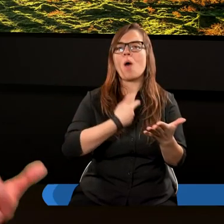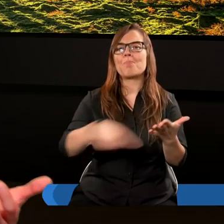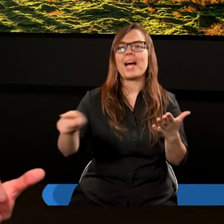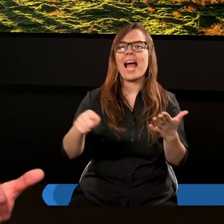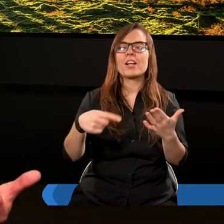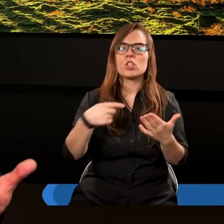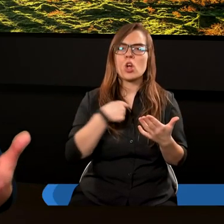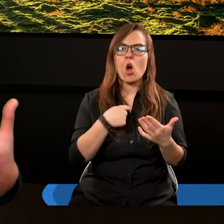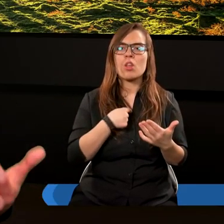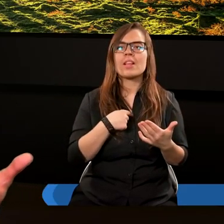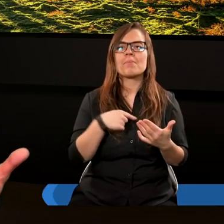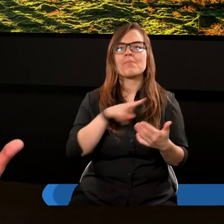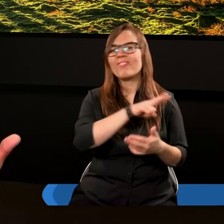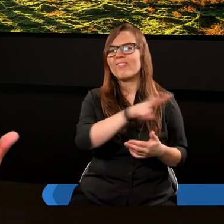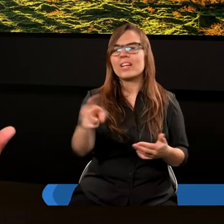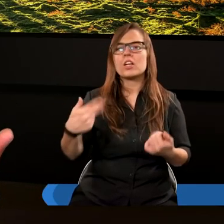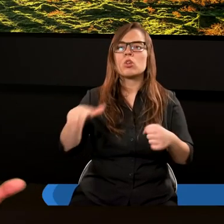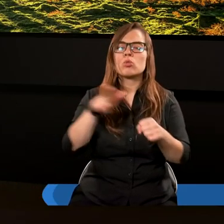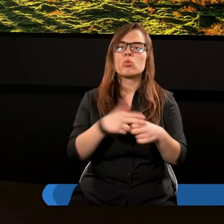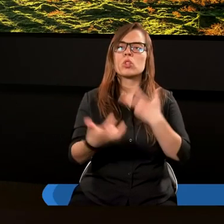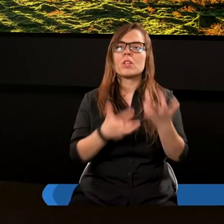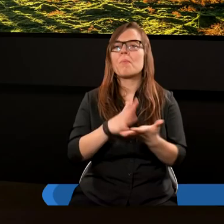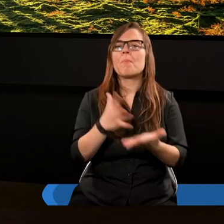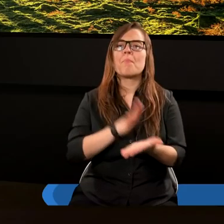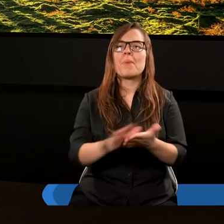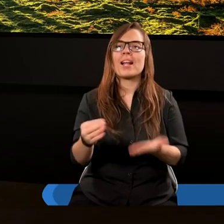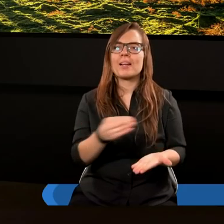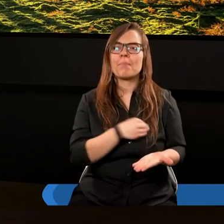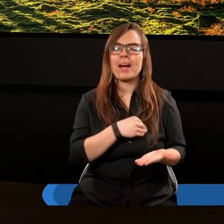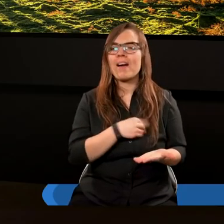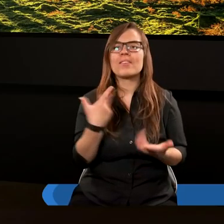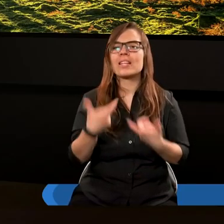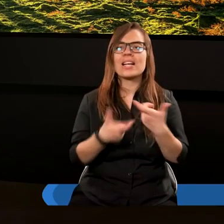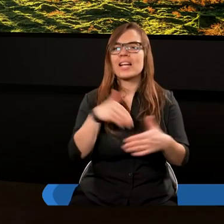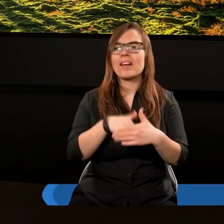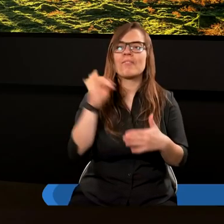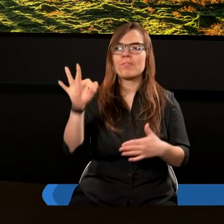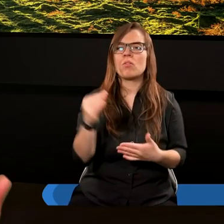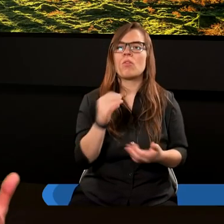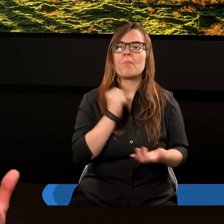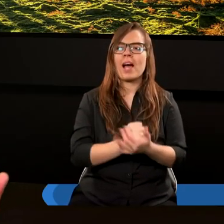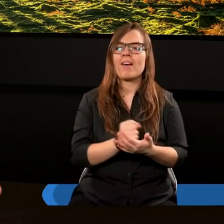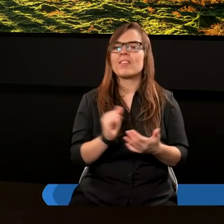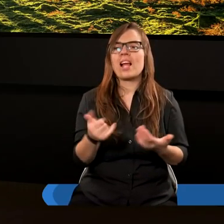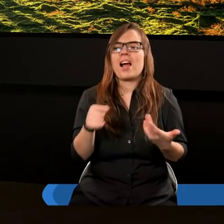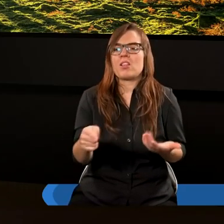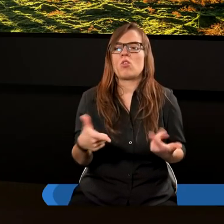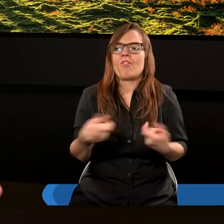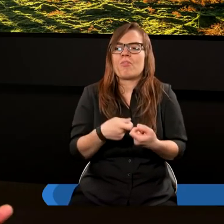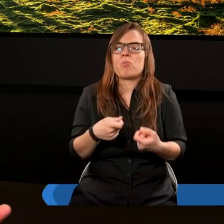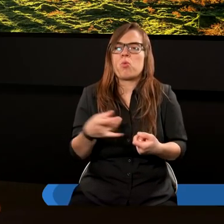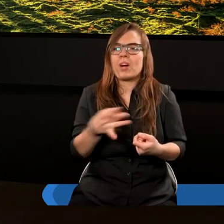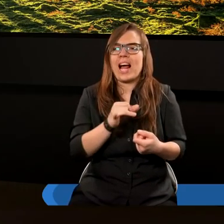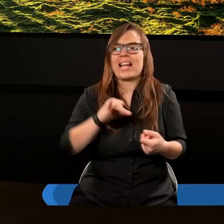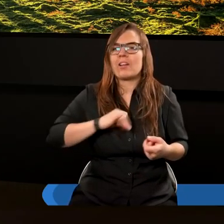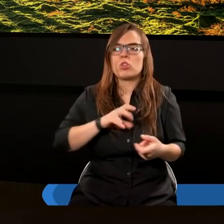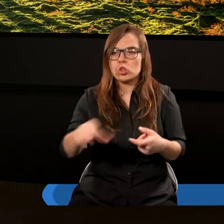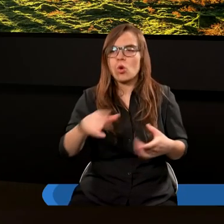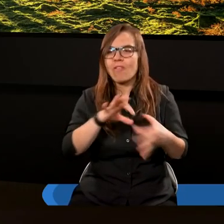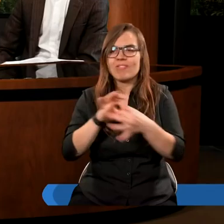ode mnie, nie znam was. Wy, którzy czynicie nieprawość, nie zachowujecie tego prawa. Jak to współgra ze sobą? Czy to w ogóle